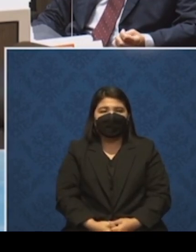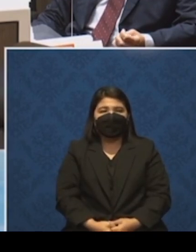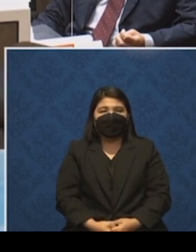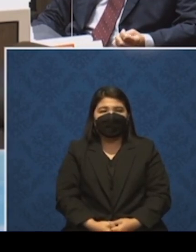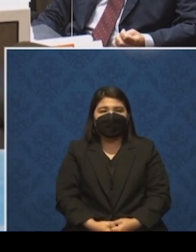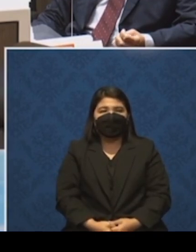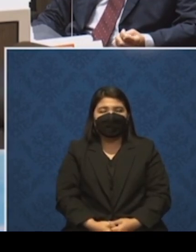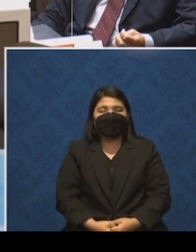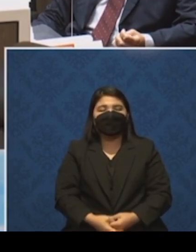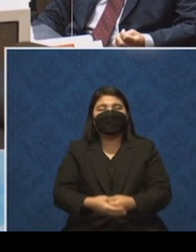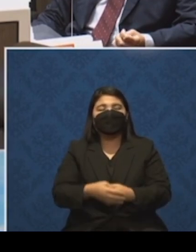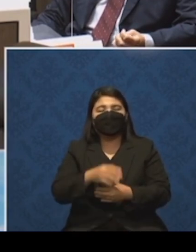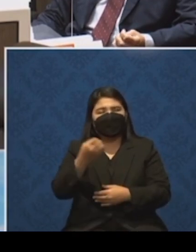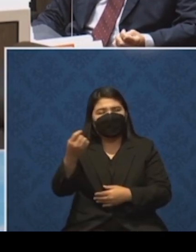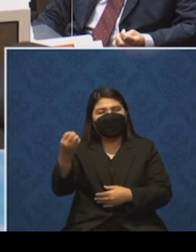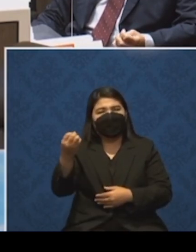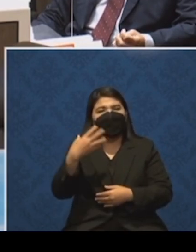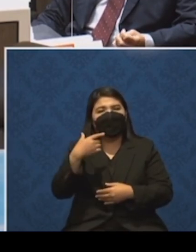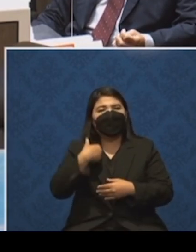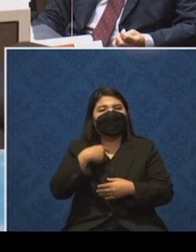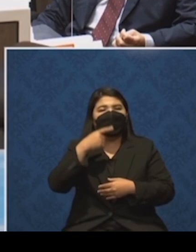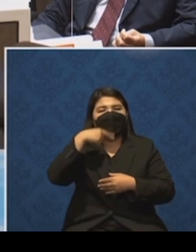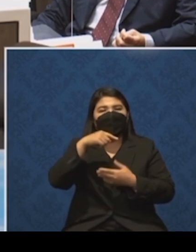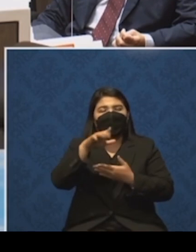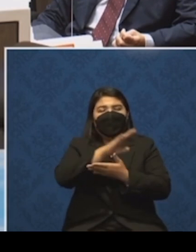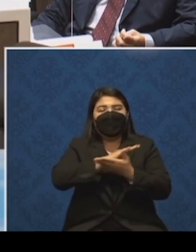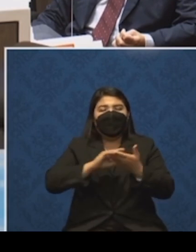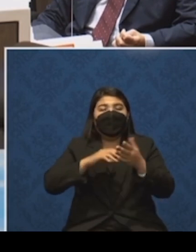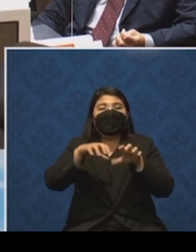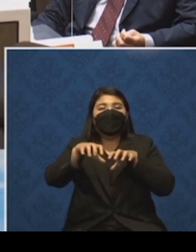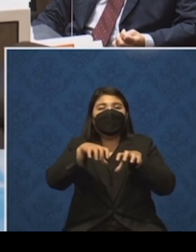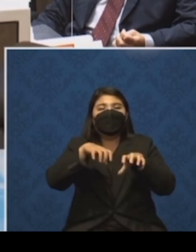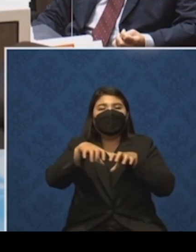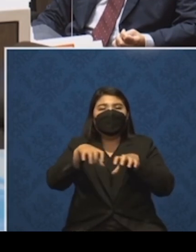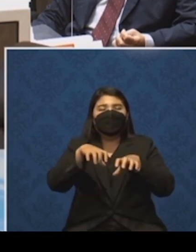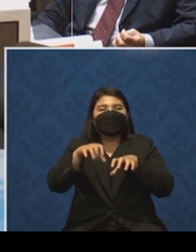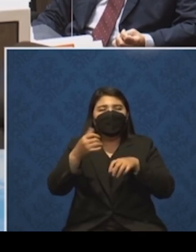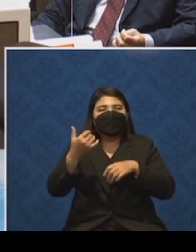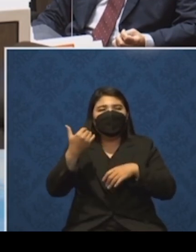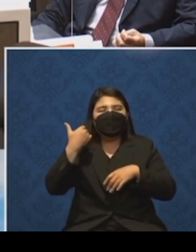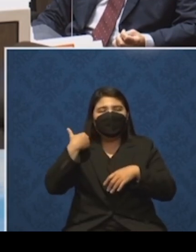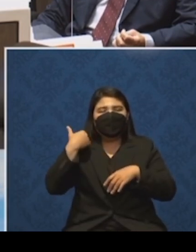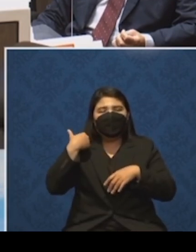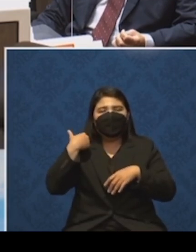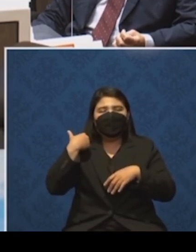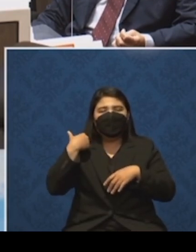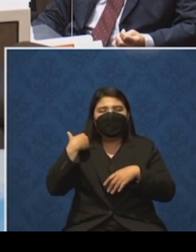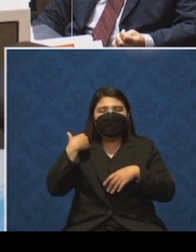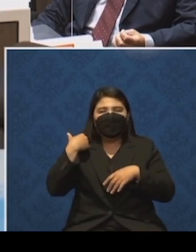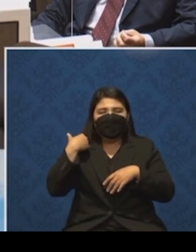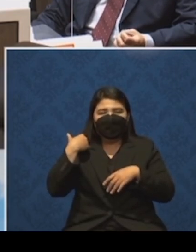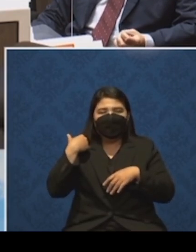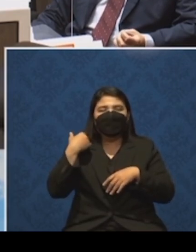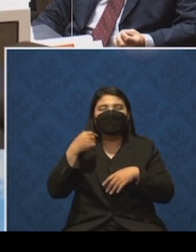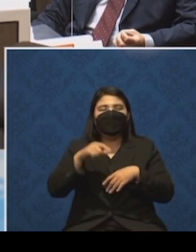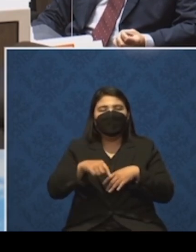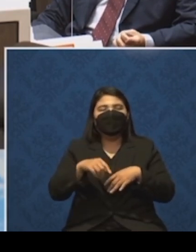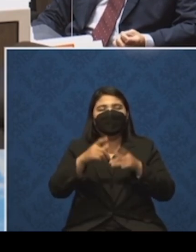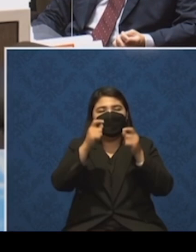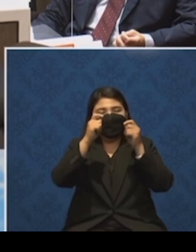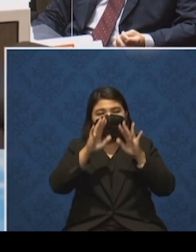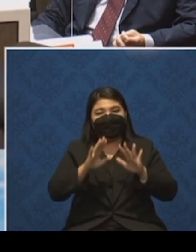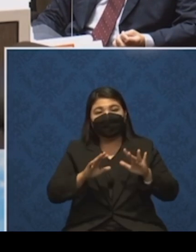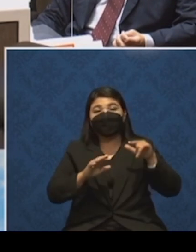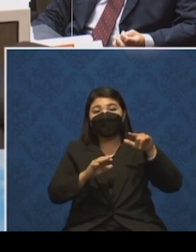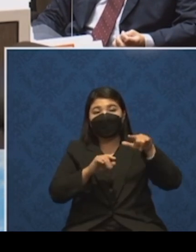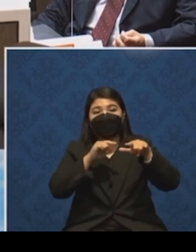ประเทศที่จัดหาไปนั้นมีประวัติการตกขออนุญาตเรียนว่าแบบที่จัดหาที่ตกนั้น